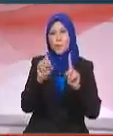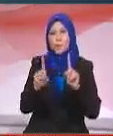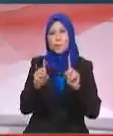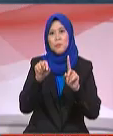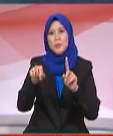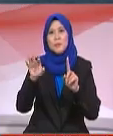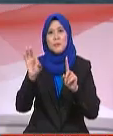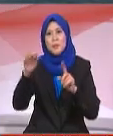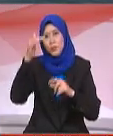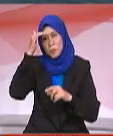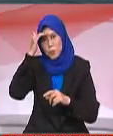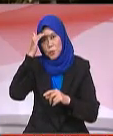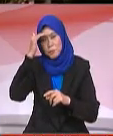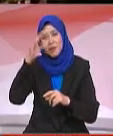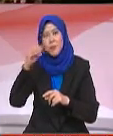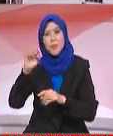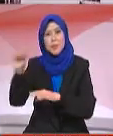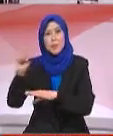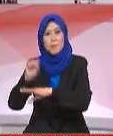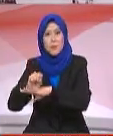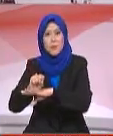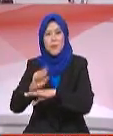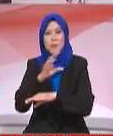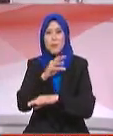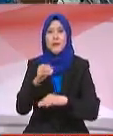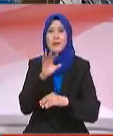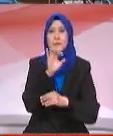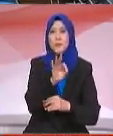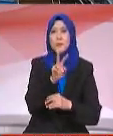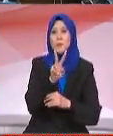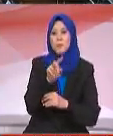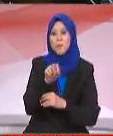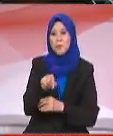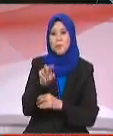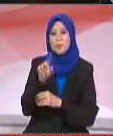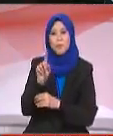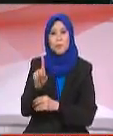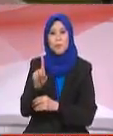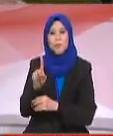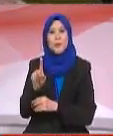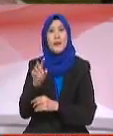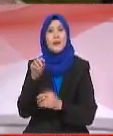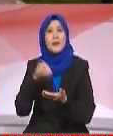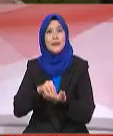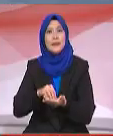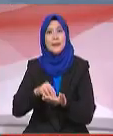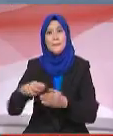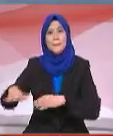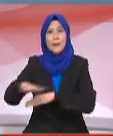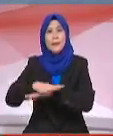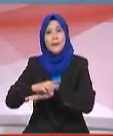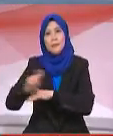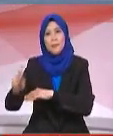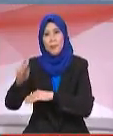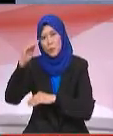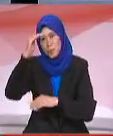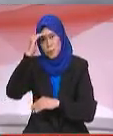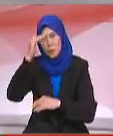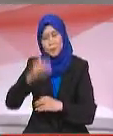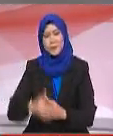101.9 untuk Johor Bahru dan Singapura serta 92.1 MHz di pantai timur Johor.